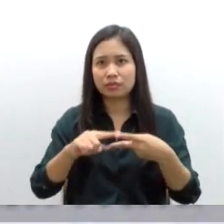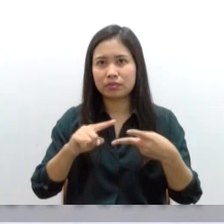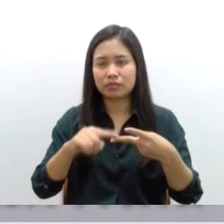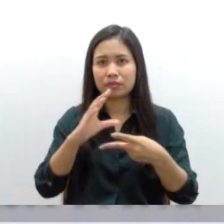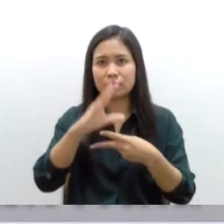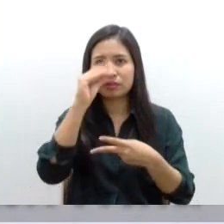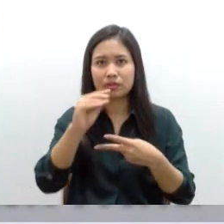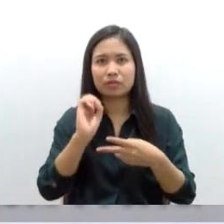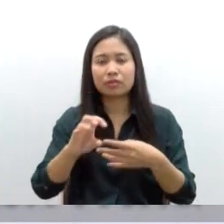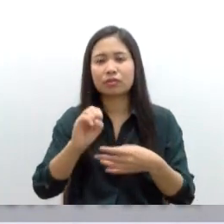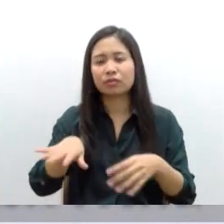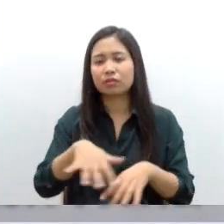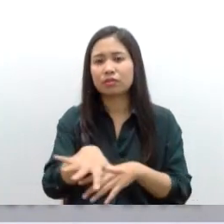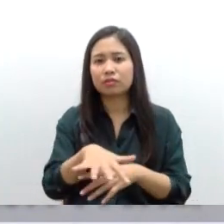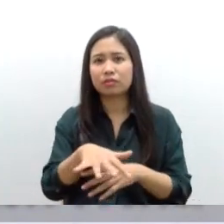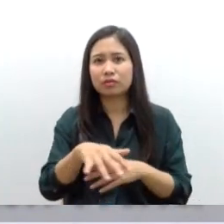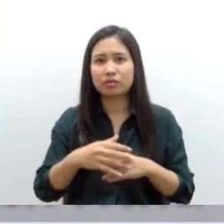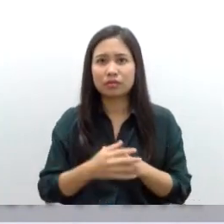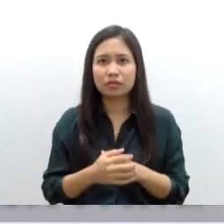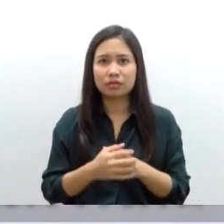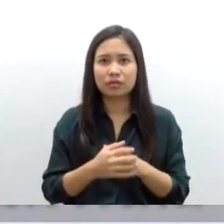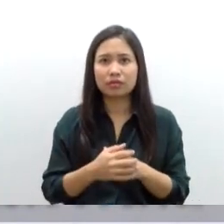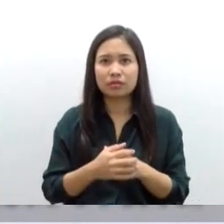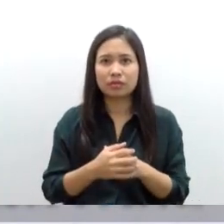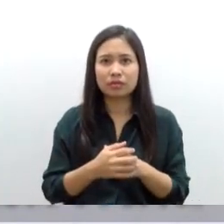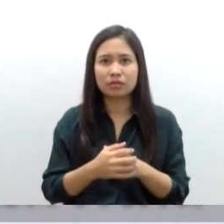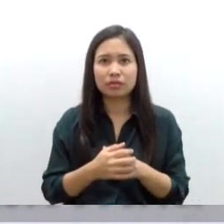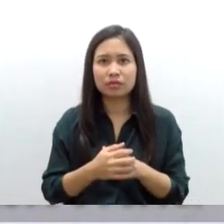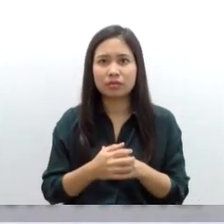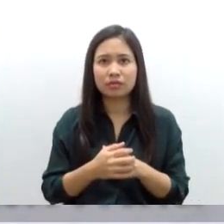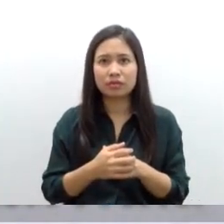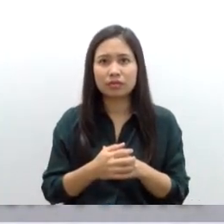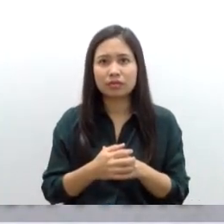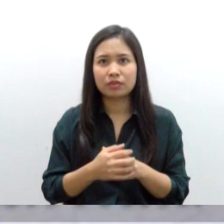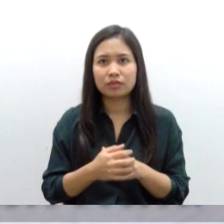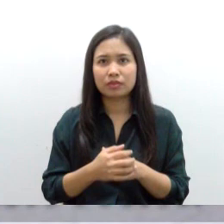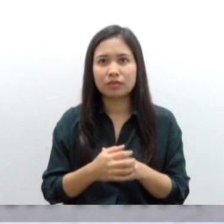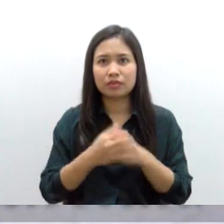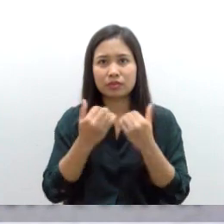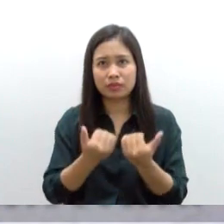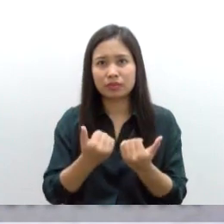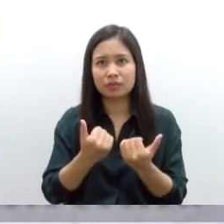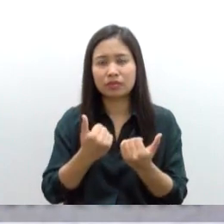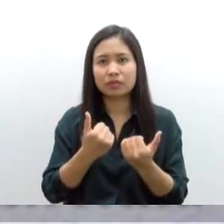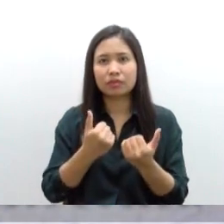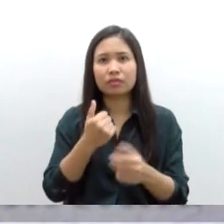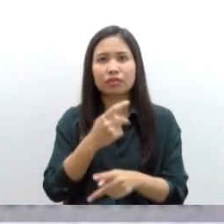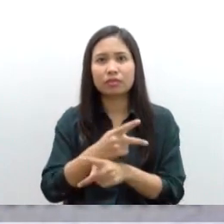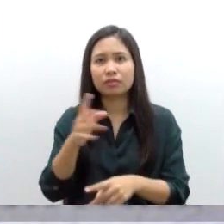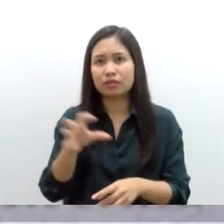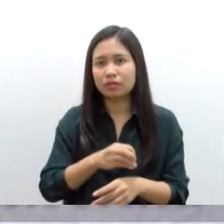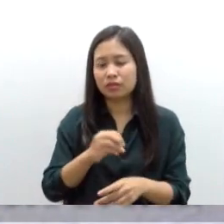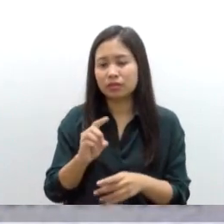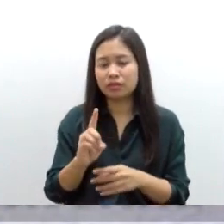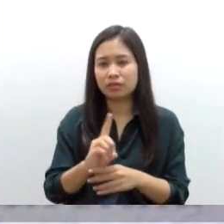เรียนสื่อสารที่2คือสตอรี่ในการเรียนสตอรี่การเรียนเหมือนกับคลิปหรืออาจจะเล่าสต